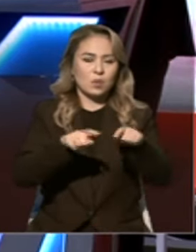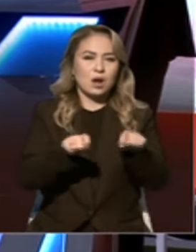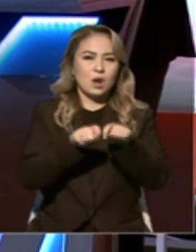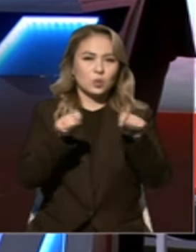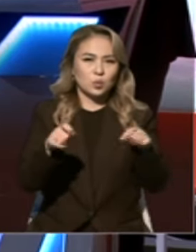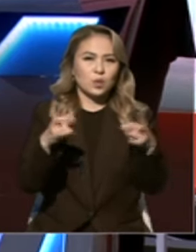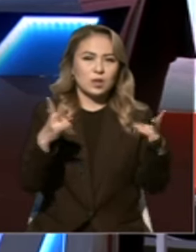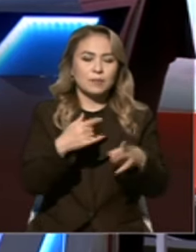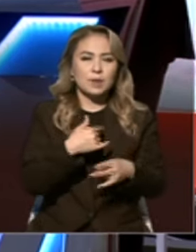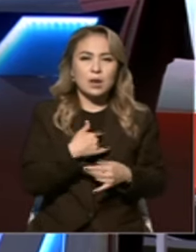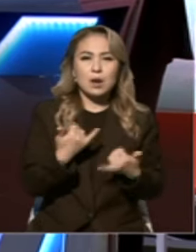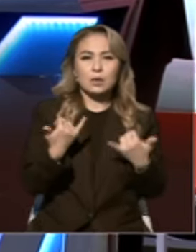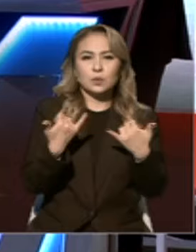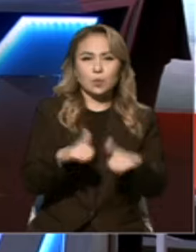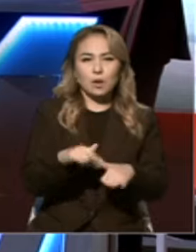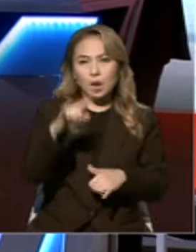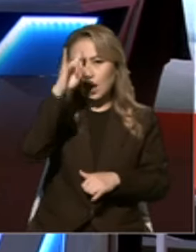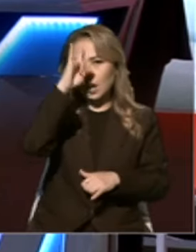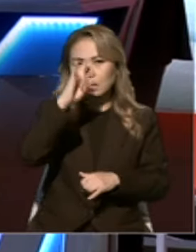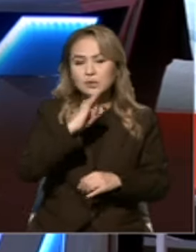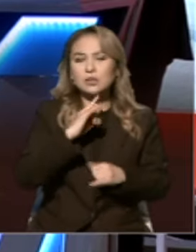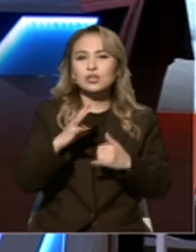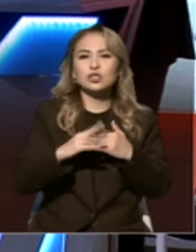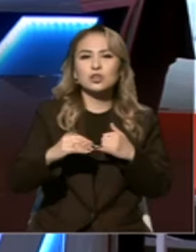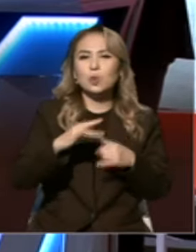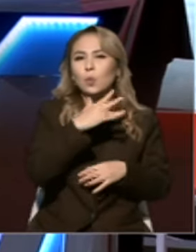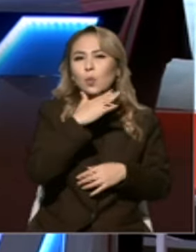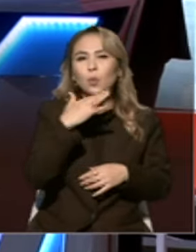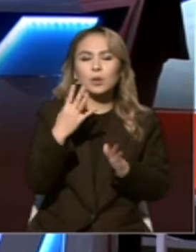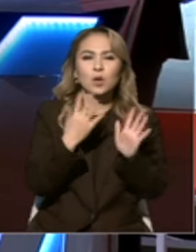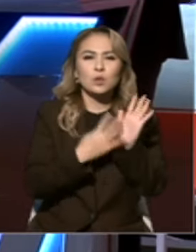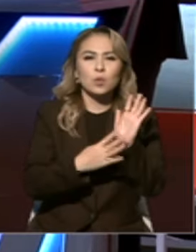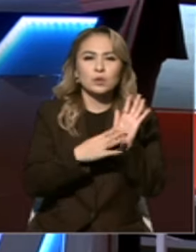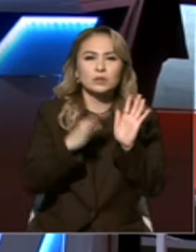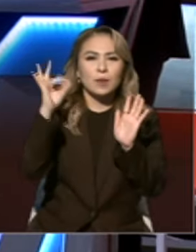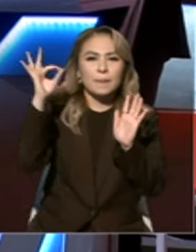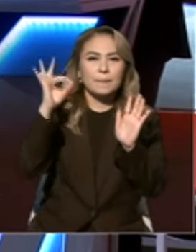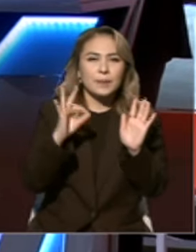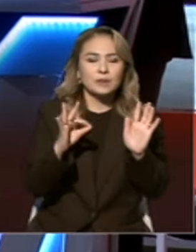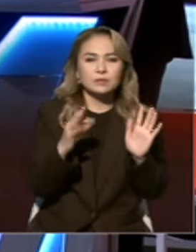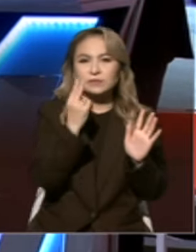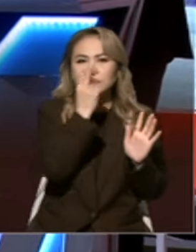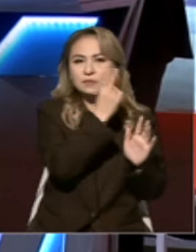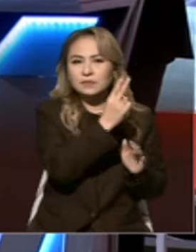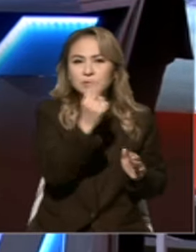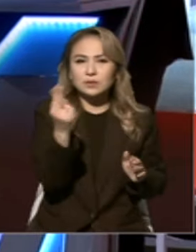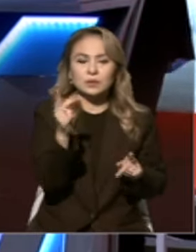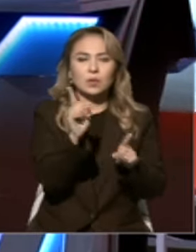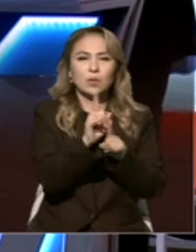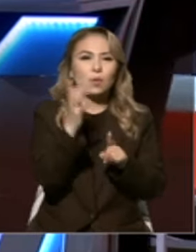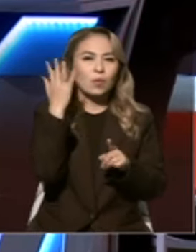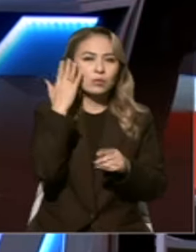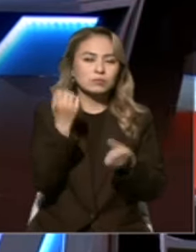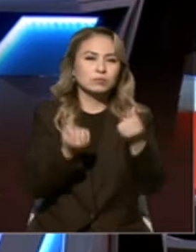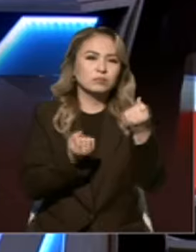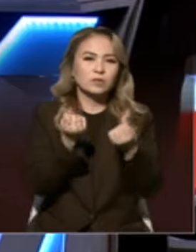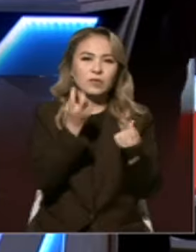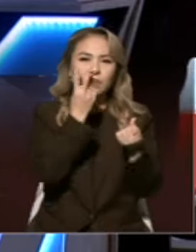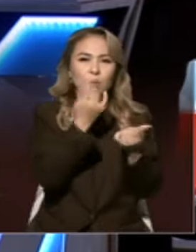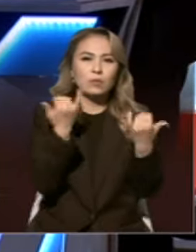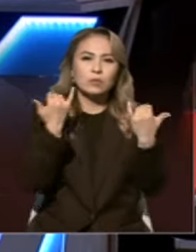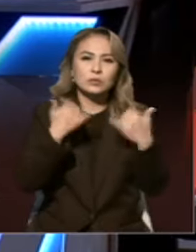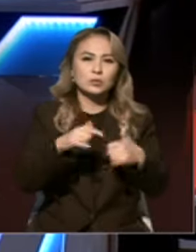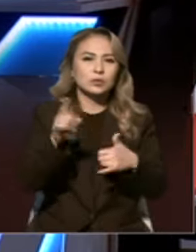де мен таң қалатын Қазақстан жерін, көп жерін 90%-ға дейін аралап шыққан адам, автотуризммен жүрген кезде таң қалатын